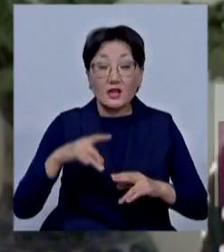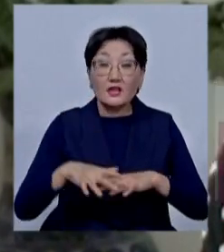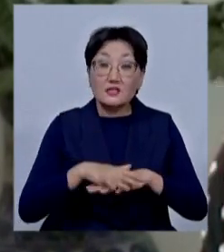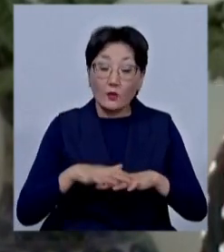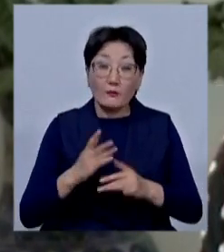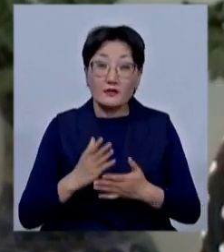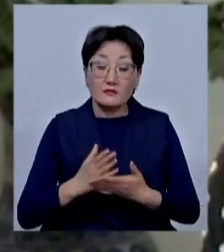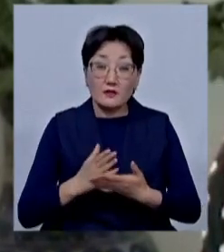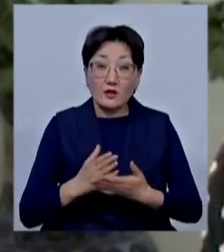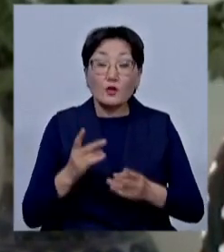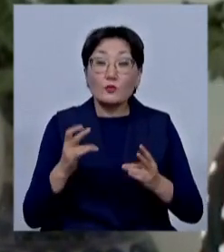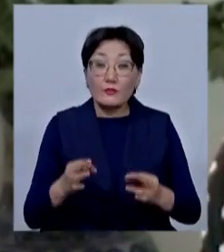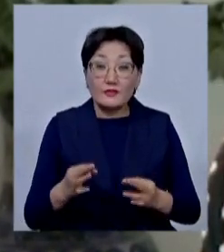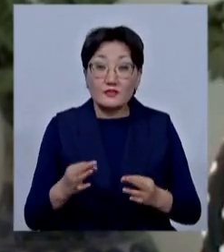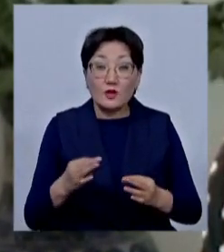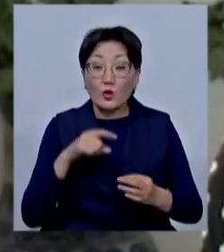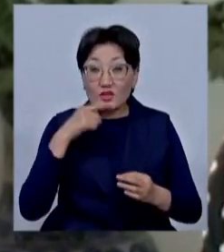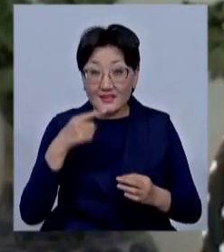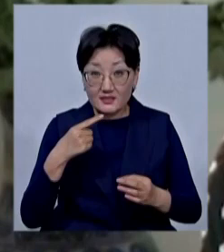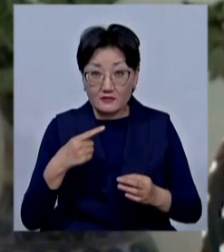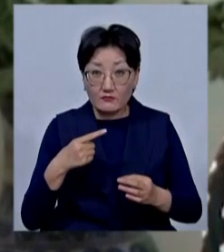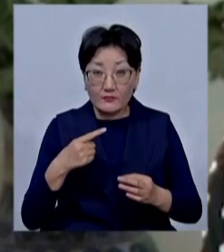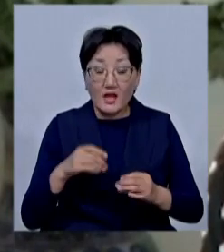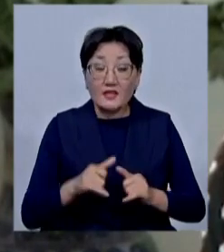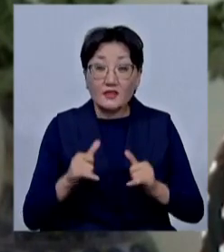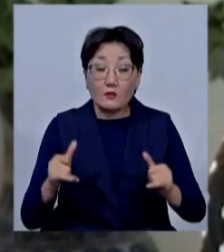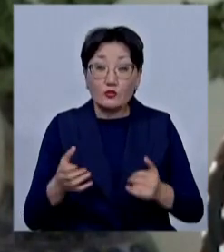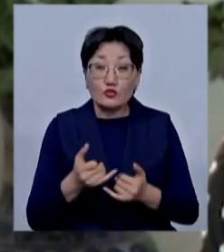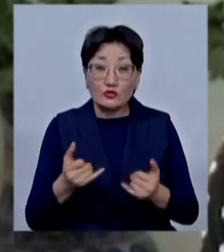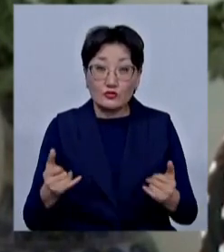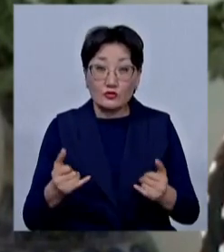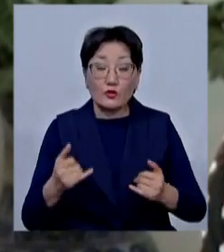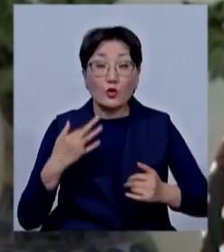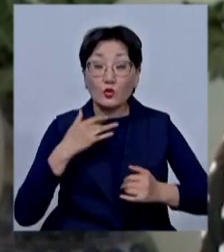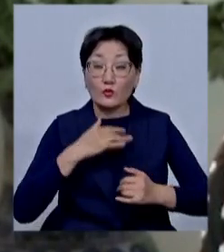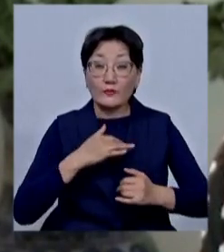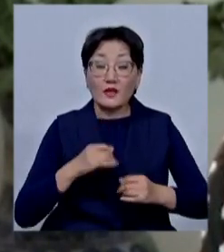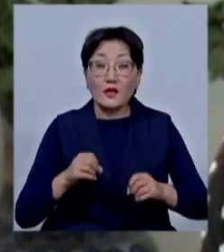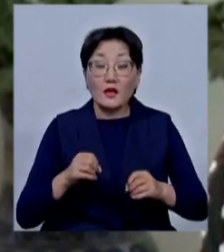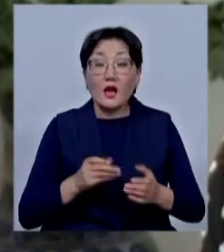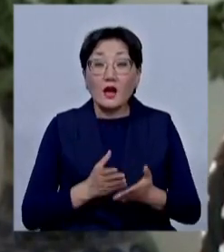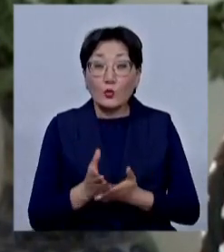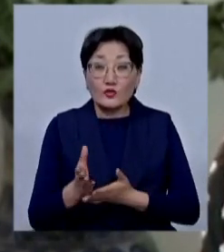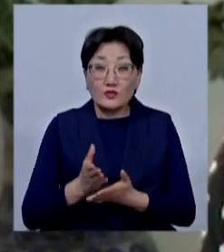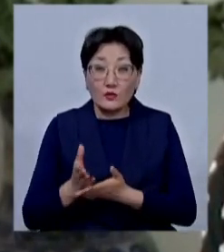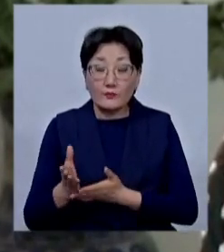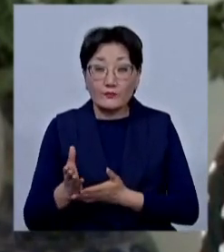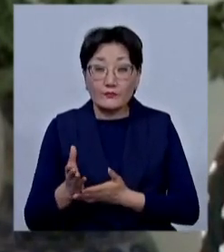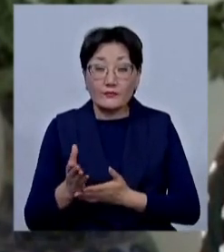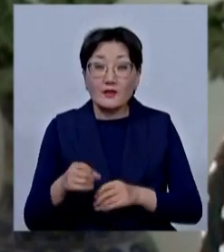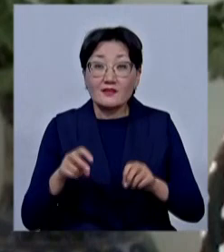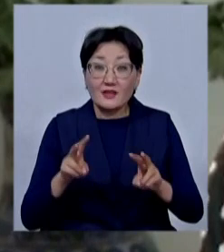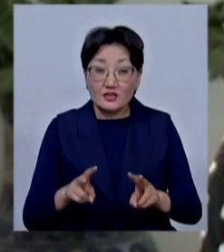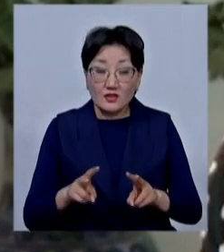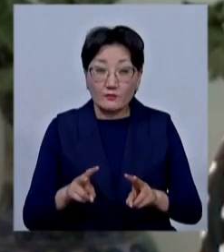бар. Бірақ оның тілінің дамуы үшін көп деген арналарына қолдан